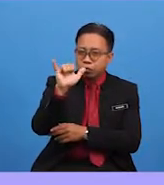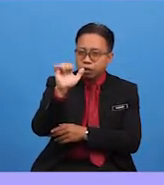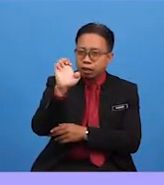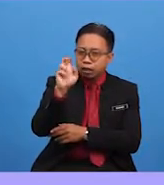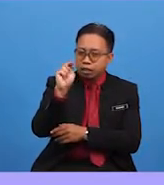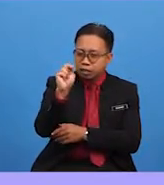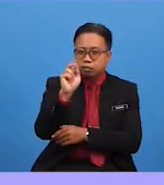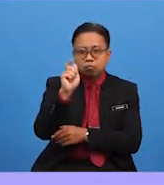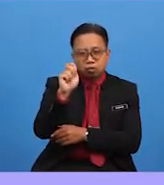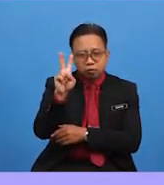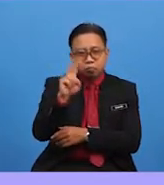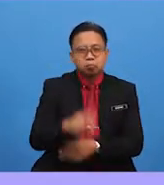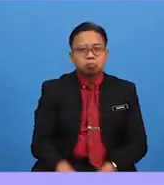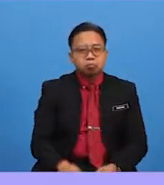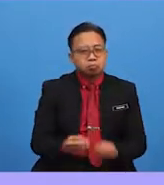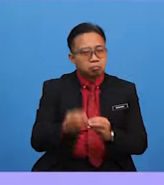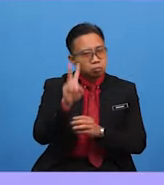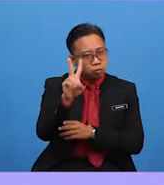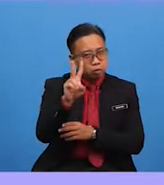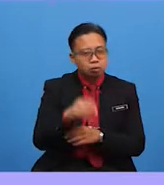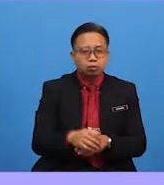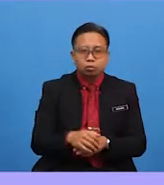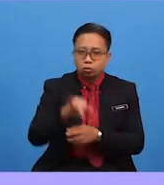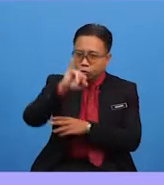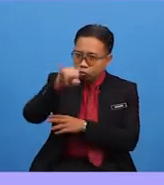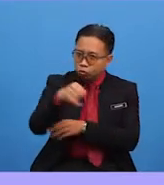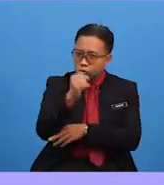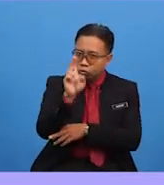Television. Perkataan yang kedua,